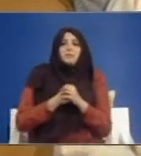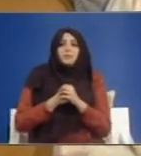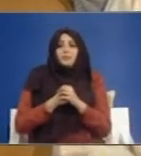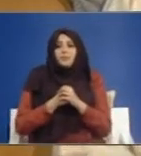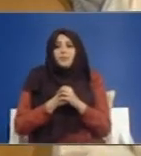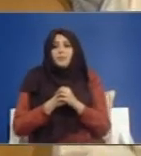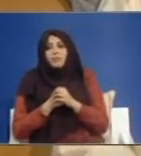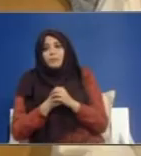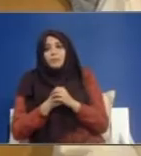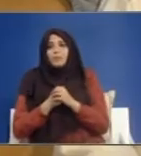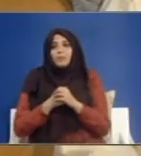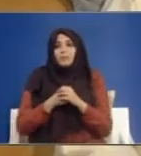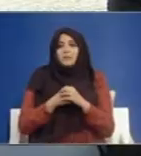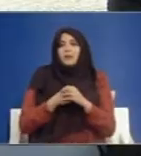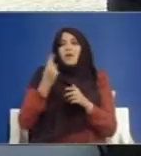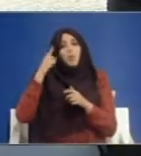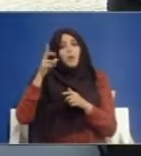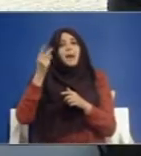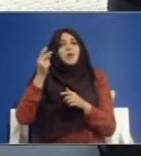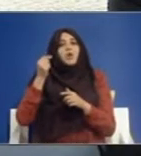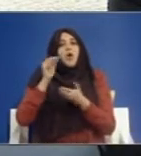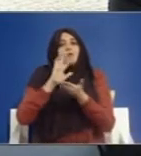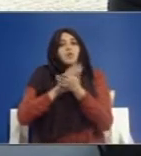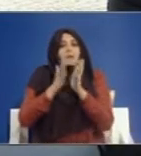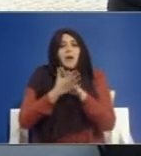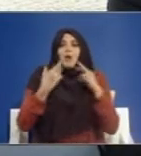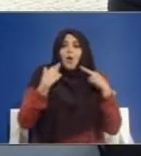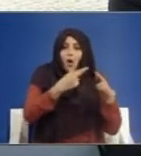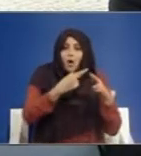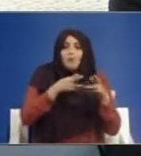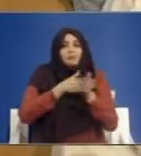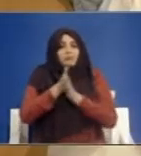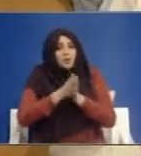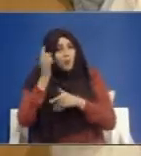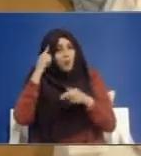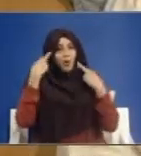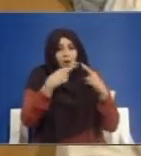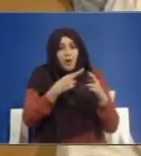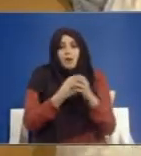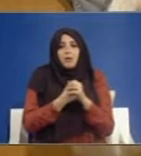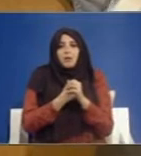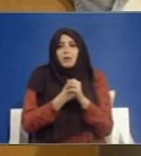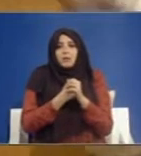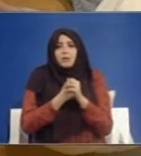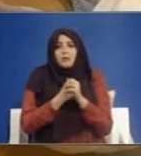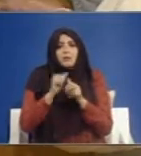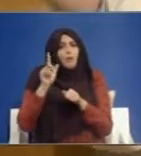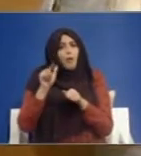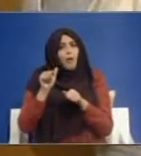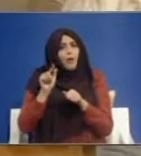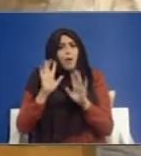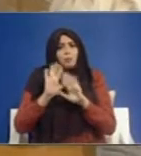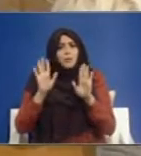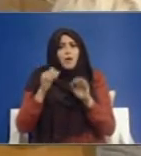حليت الاشكال انها ترجع الدراهم للخدمات الاجتماعيه الممتسعه، كيفاش ترجع الدراهم؟ الاشكال تحل. لا موجود يعني